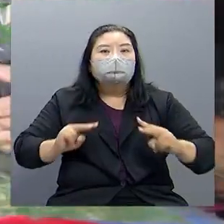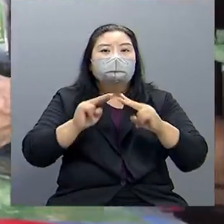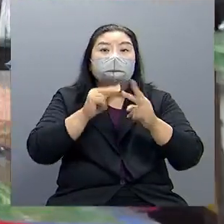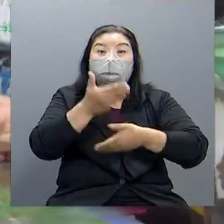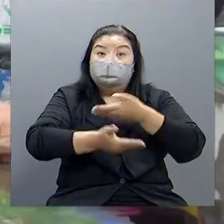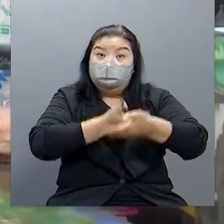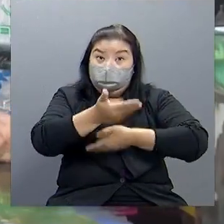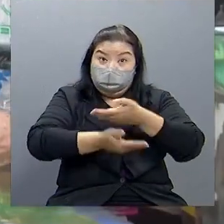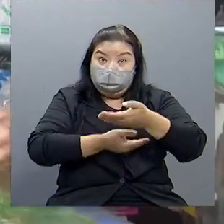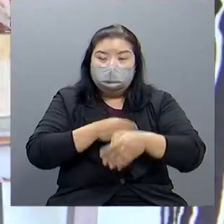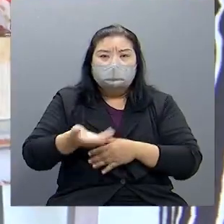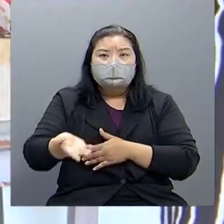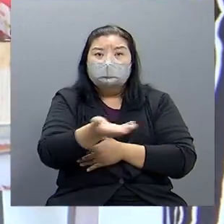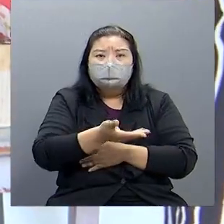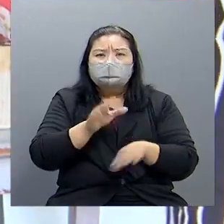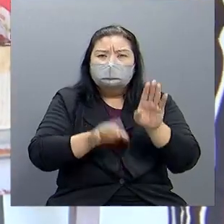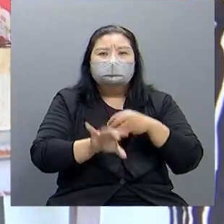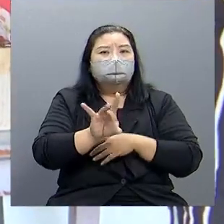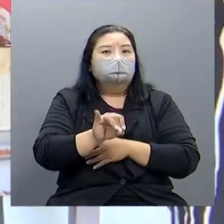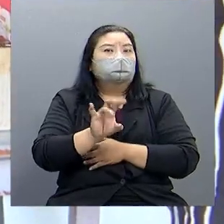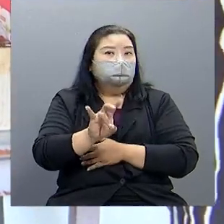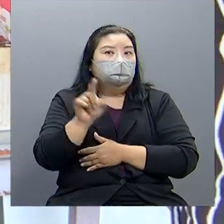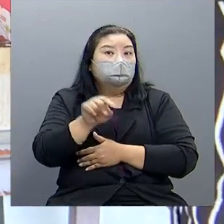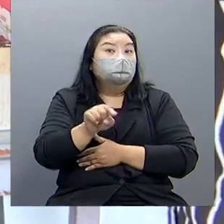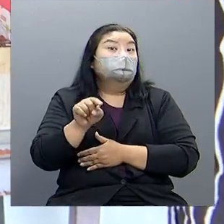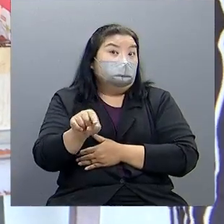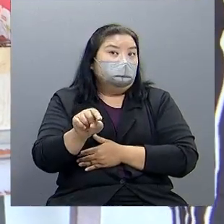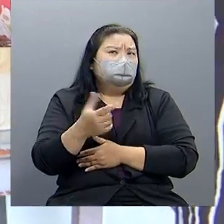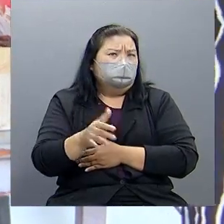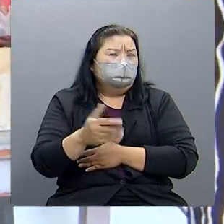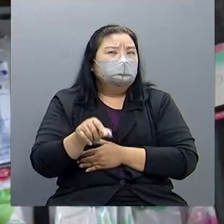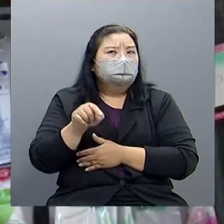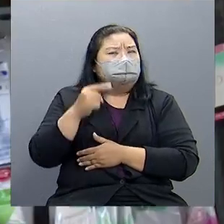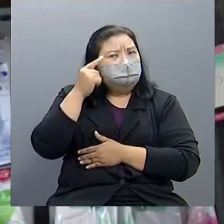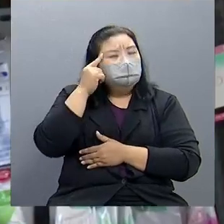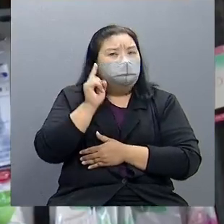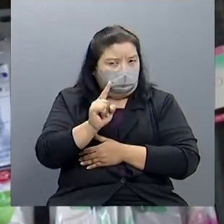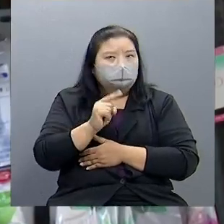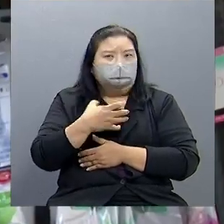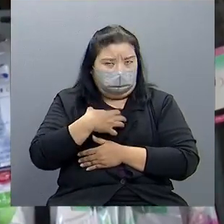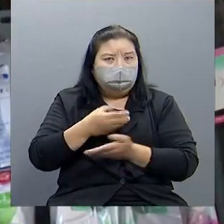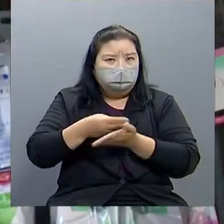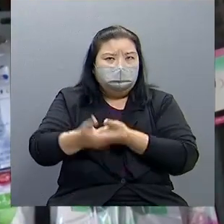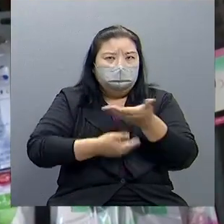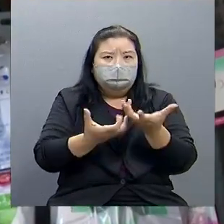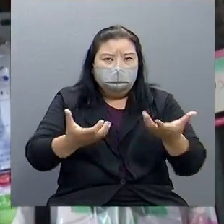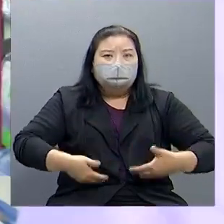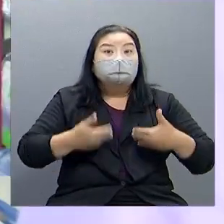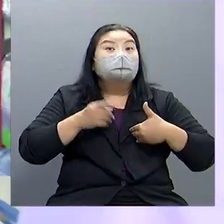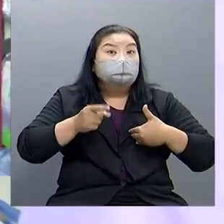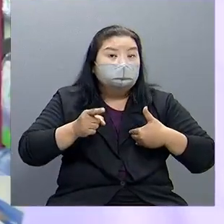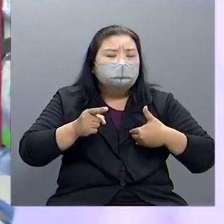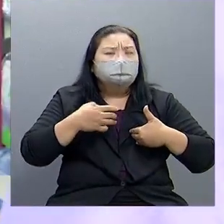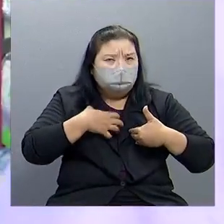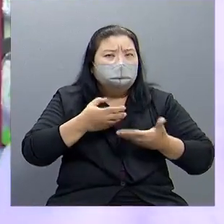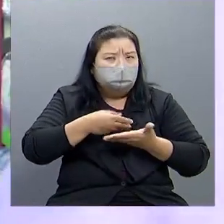ญ่หรือมากกว่า87%ของกลุ่มตัวอย่างคิดว่าร้านโชห่วยยังมีความจำเป็นต่อการซื้อสินค้าอุปโภคบริโภคสำหรับการดำรงชีวิตนะคะ